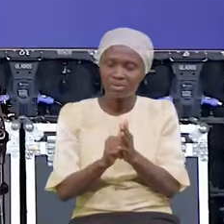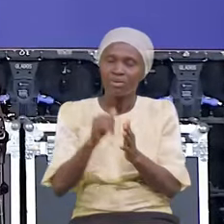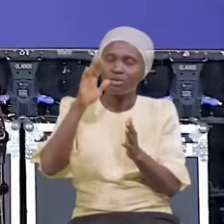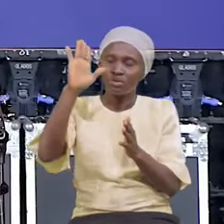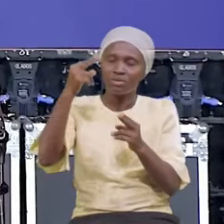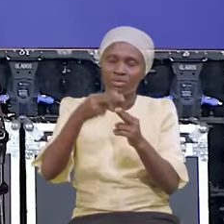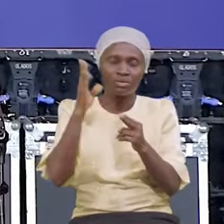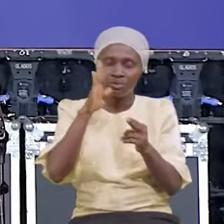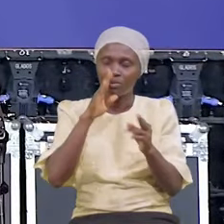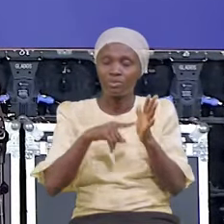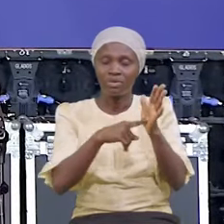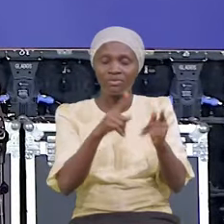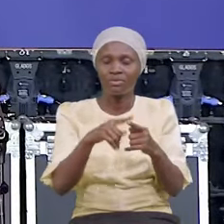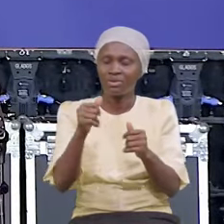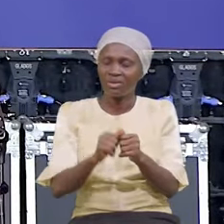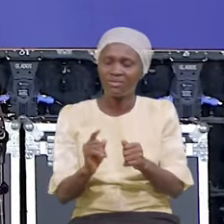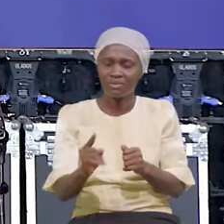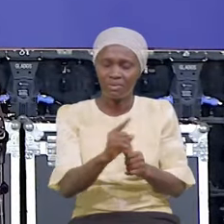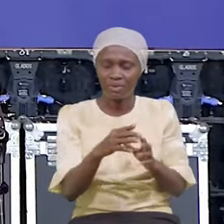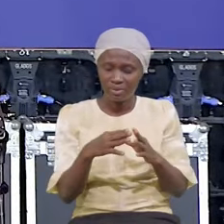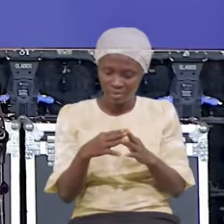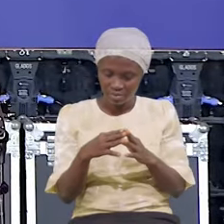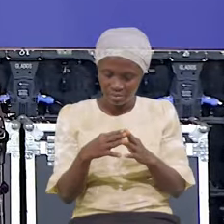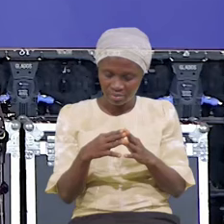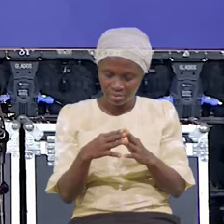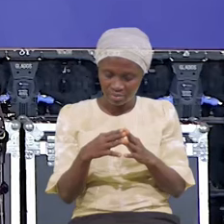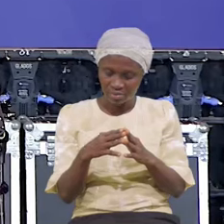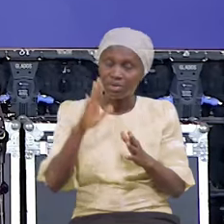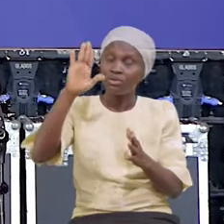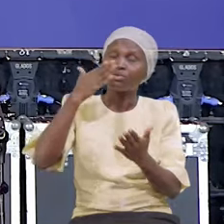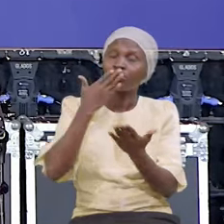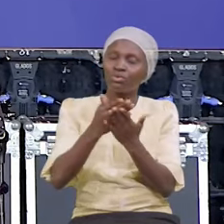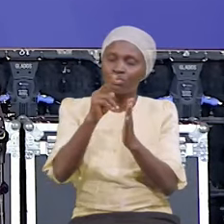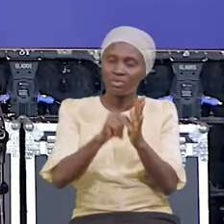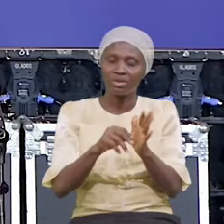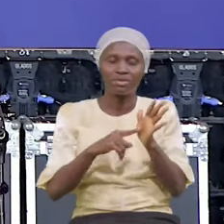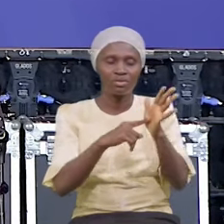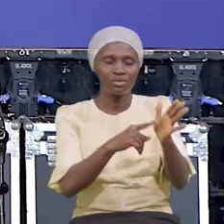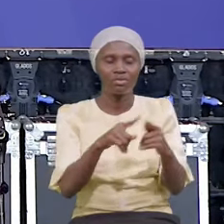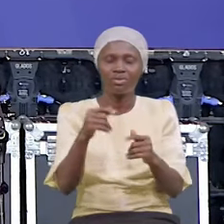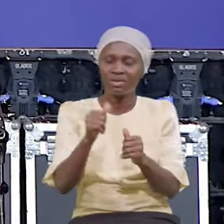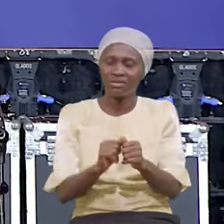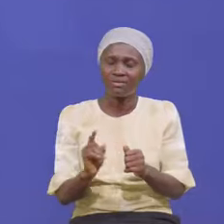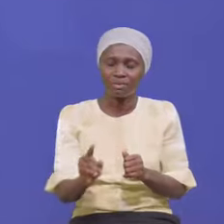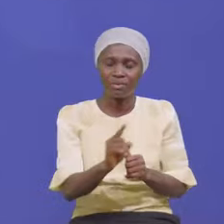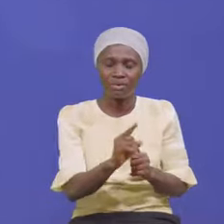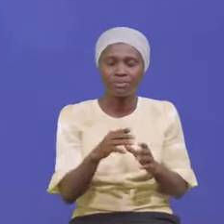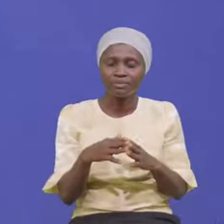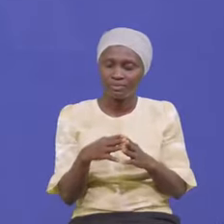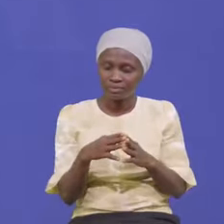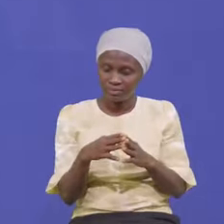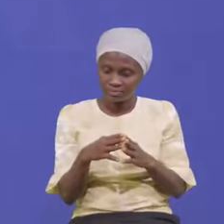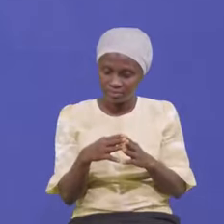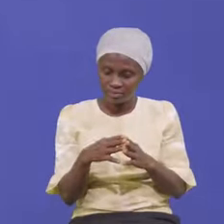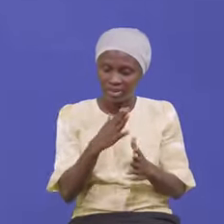to everyone. మీ ఔన్నత్యం ప్రతి వారికి మీరు ప్రత్యక్షపరచమని ప్రార్థిస్తున్నాను. Your goodness revealed to everyone. మీ మంచితనం ప్రతి వారికి ప్రత్యక్షపరచండి. And